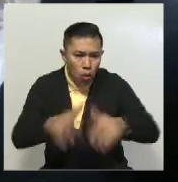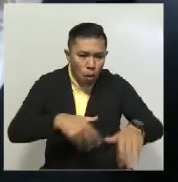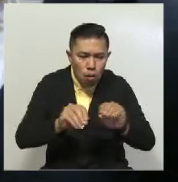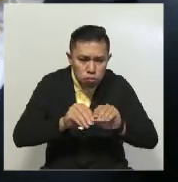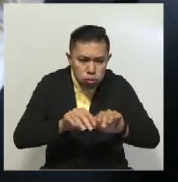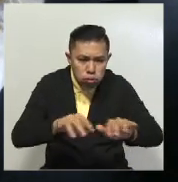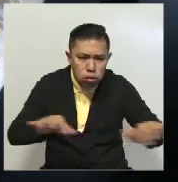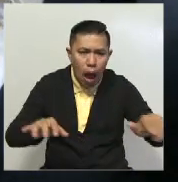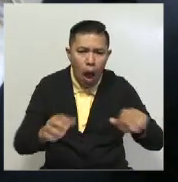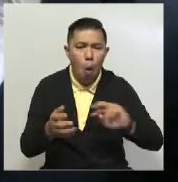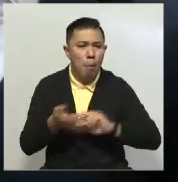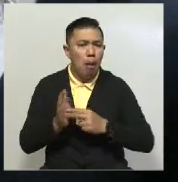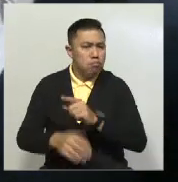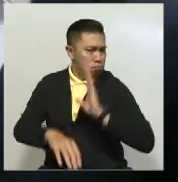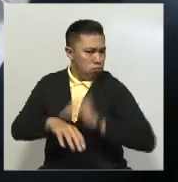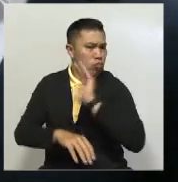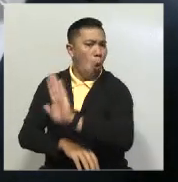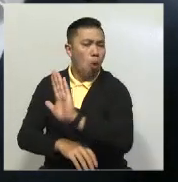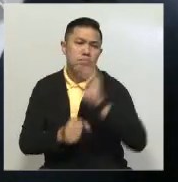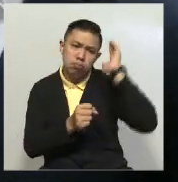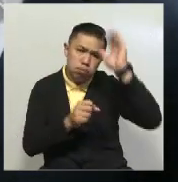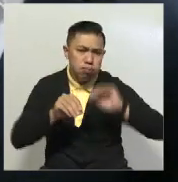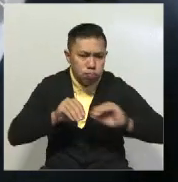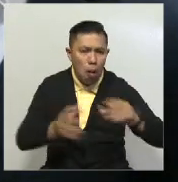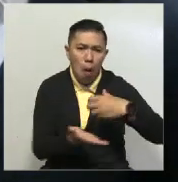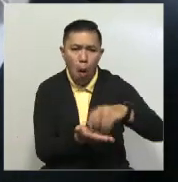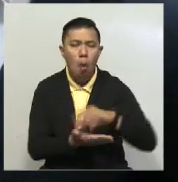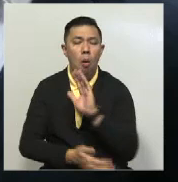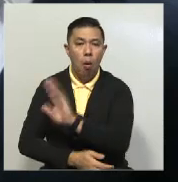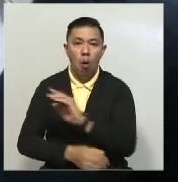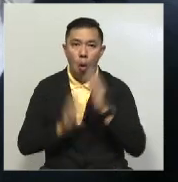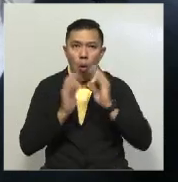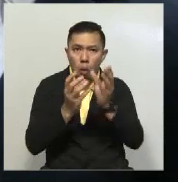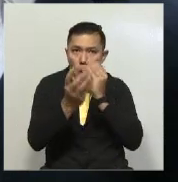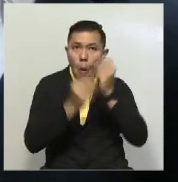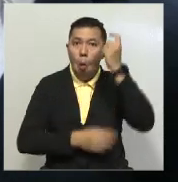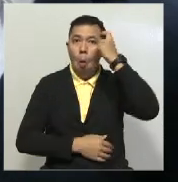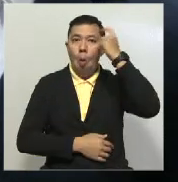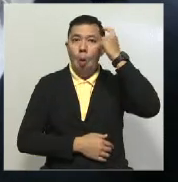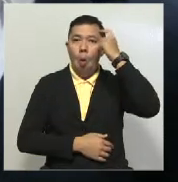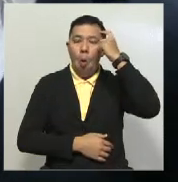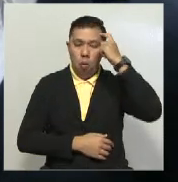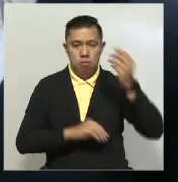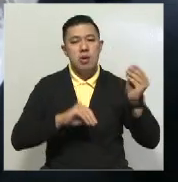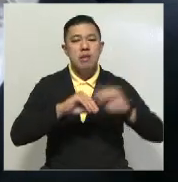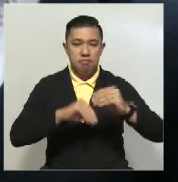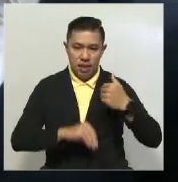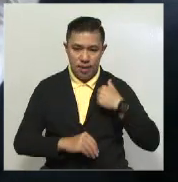ชนได้ในแบบที่เขาถนัดเชื่อมั่นว่าคนรู้เรื่องราวต่างๆเยอะมากขึ้น